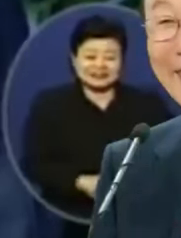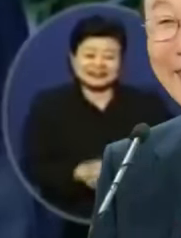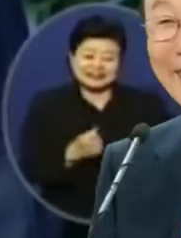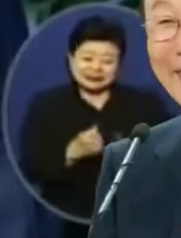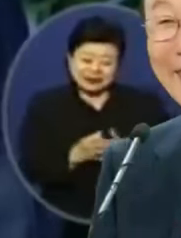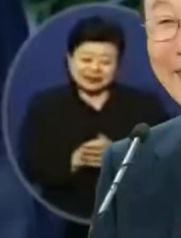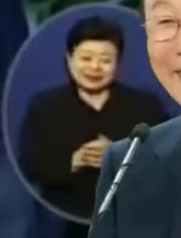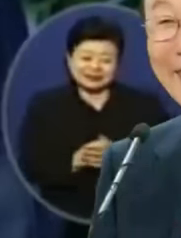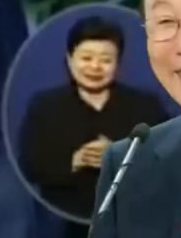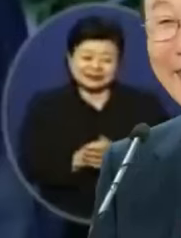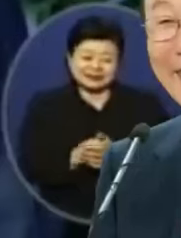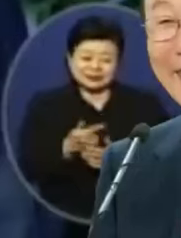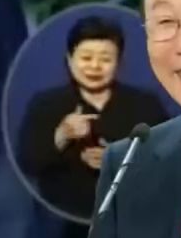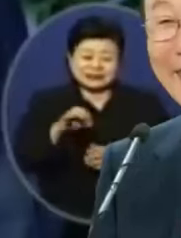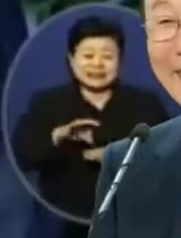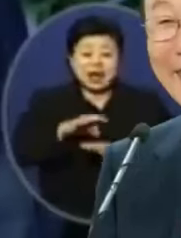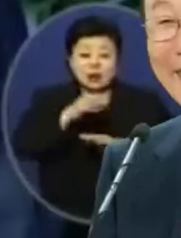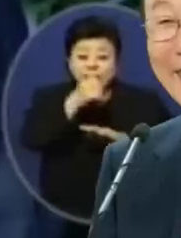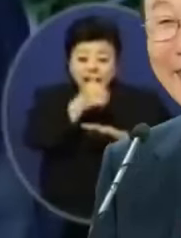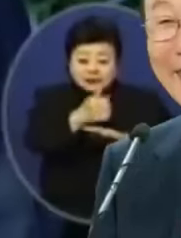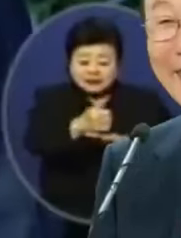그래서 느부갓네살 왕은